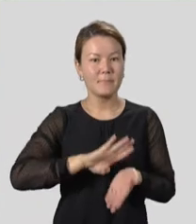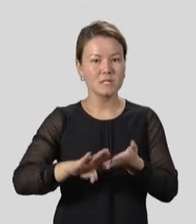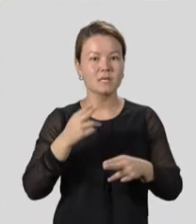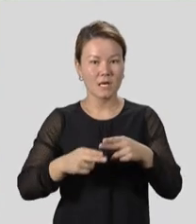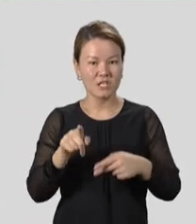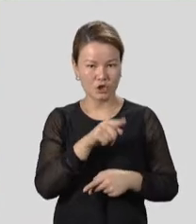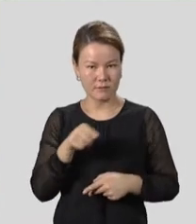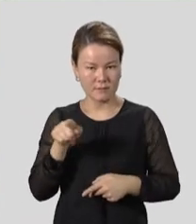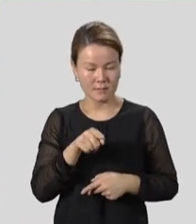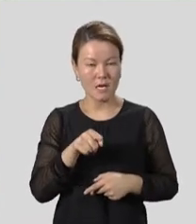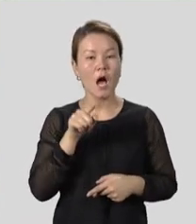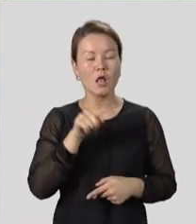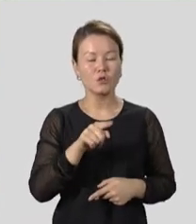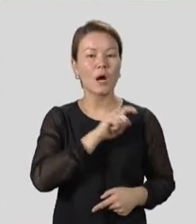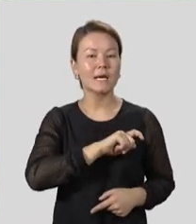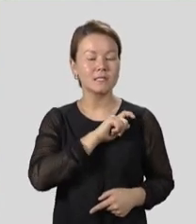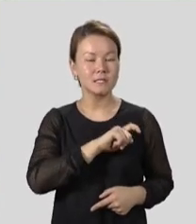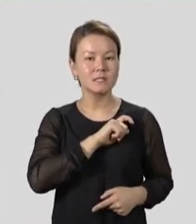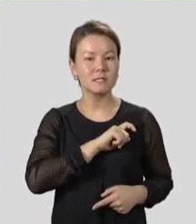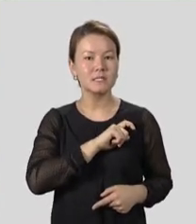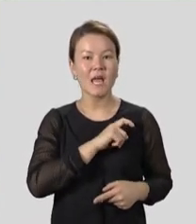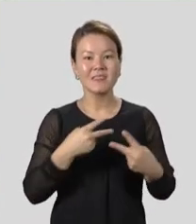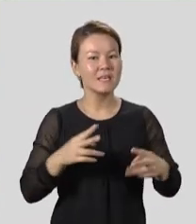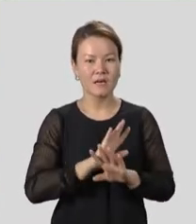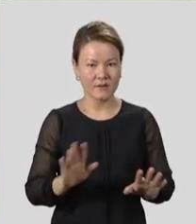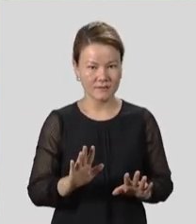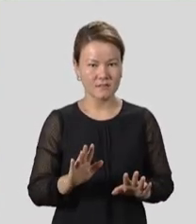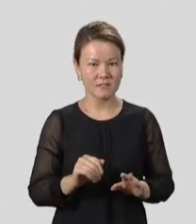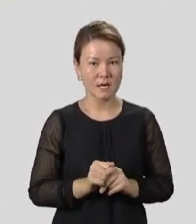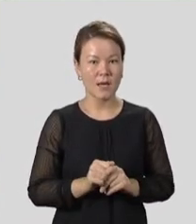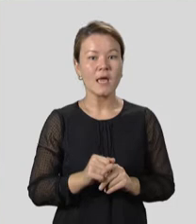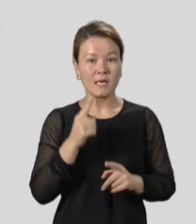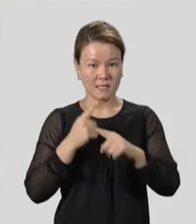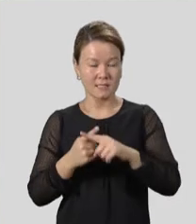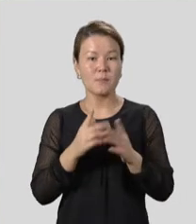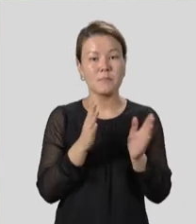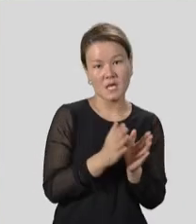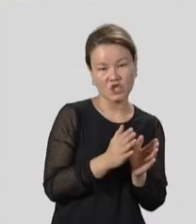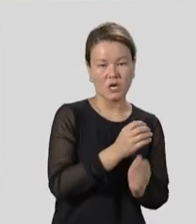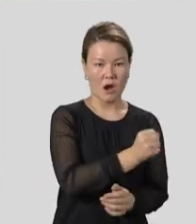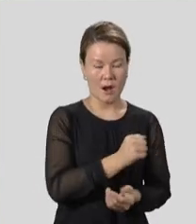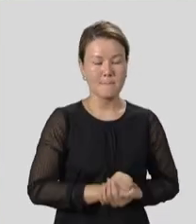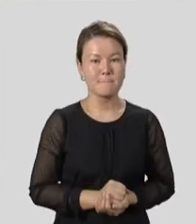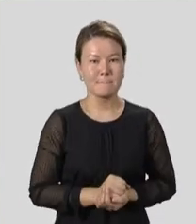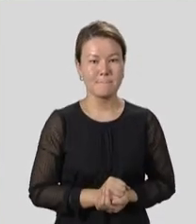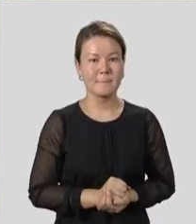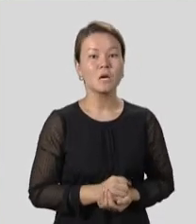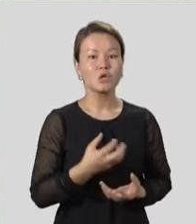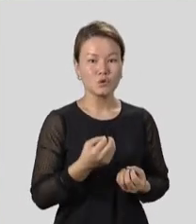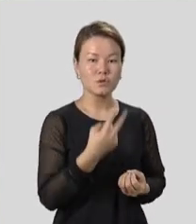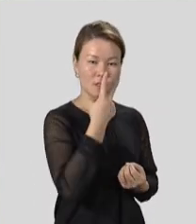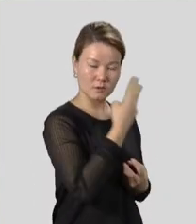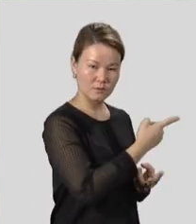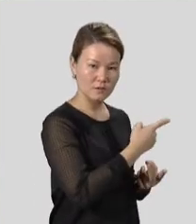Оно характеризуется неравенством x меньше а. Снова обращу ваше внимание на то,